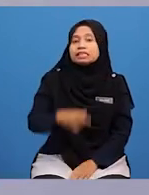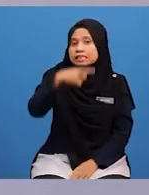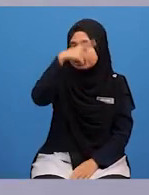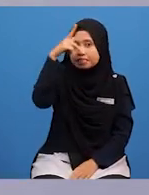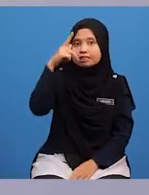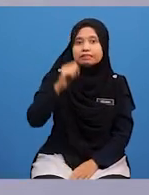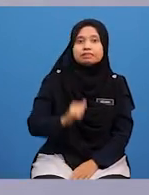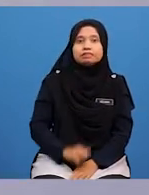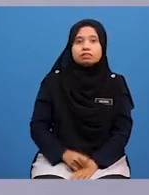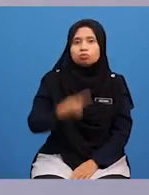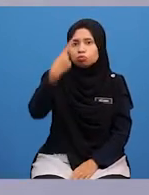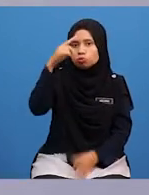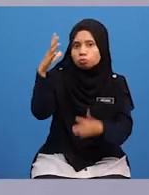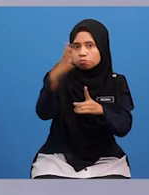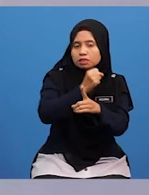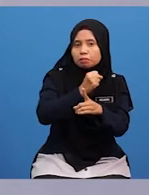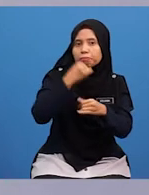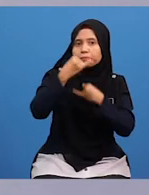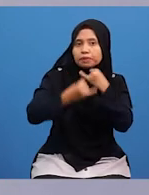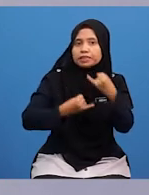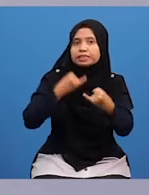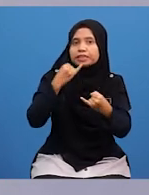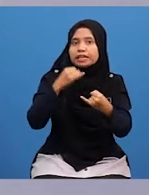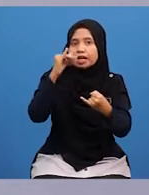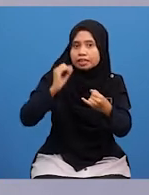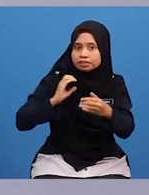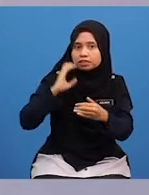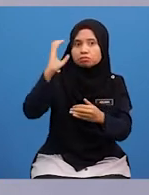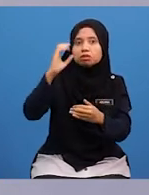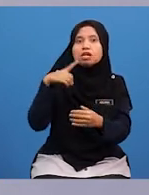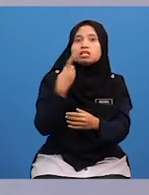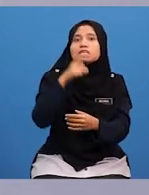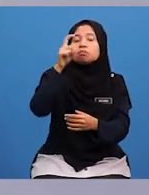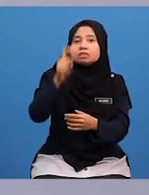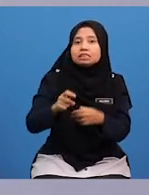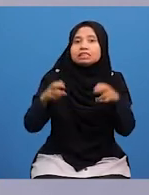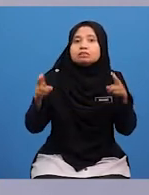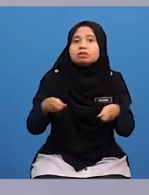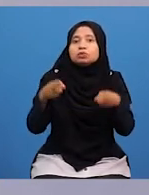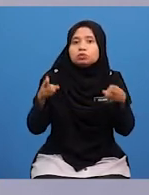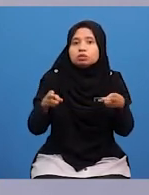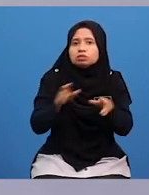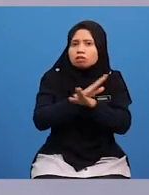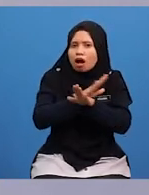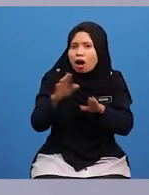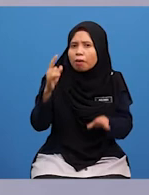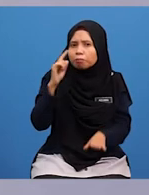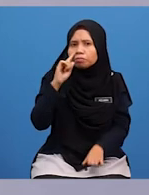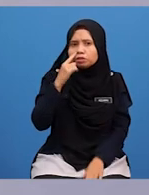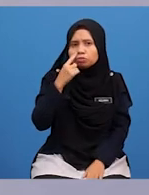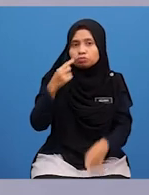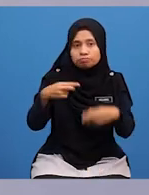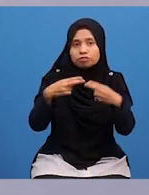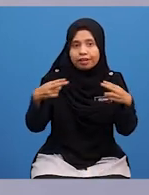Hal ini kerana untuk mencapai kejayaan yang cemerlang, kita mesti berusaha tanpa